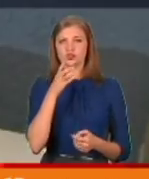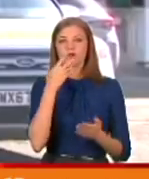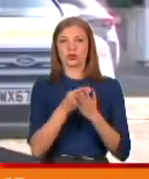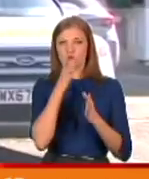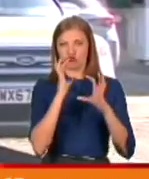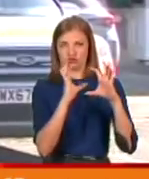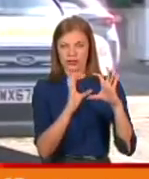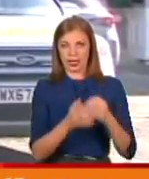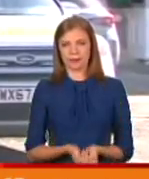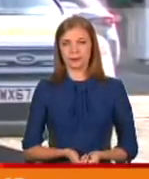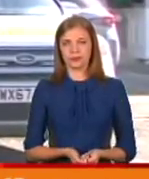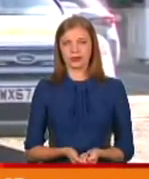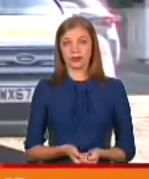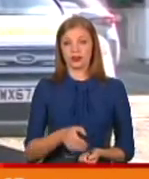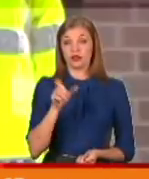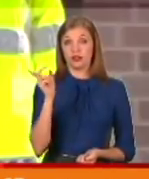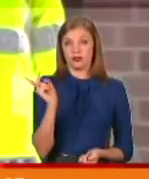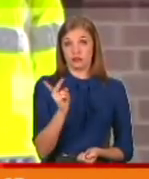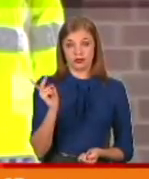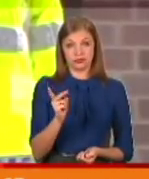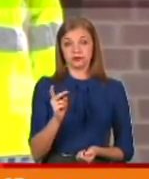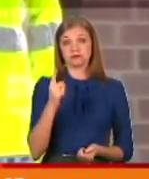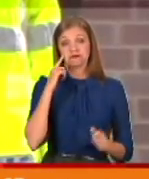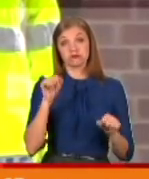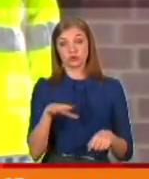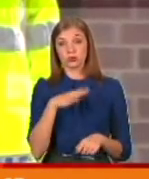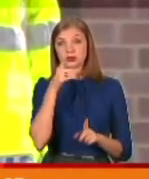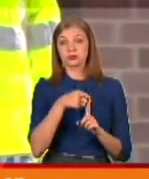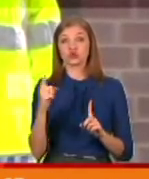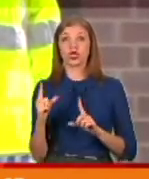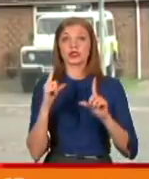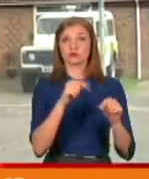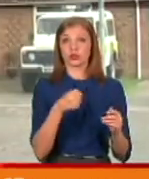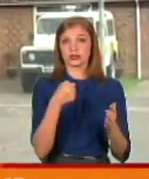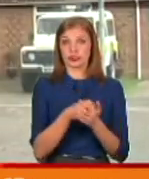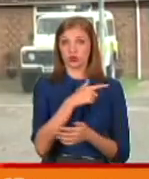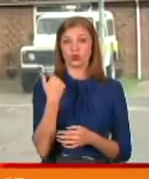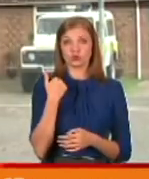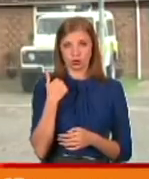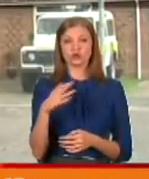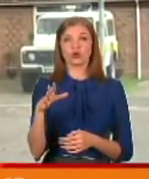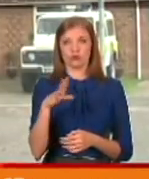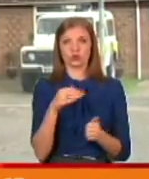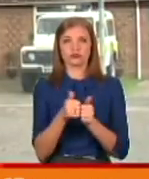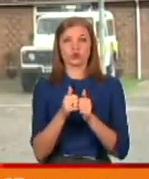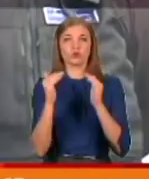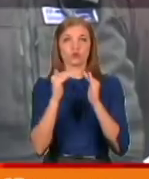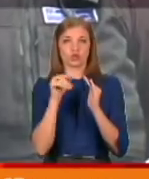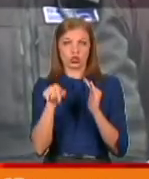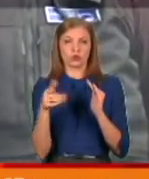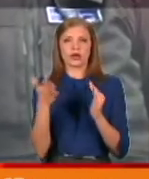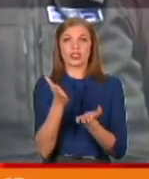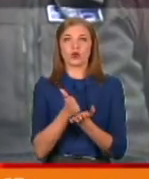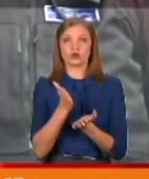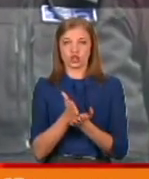часами. Петров і Баширов не виключають, що під час поїздки до Солсбері проходили поблизу будинку Скрипаля,